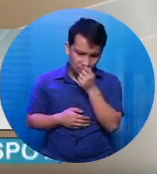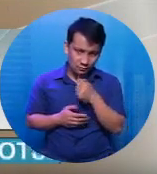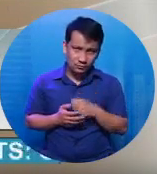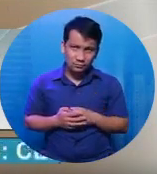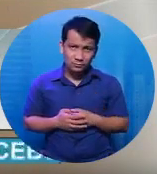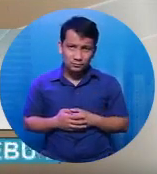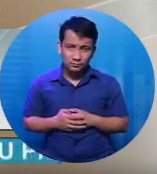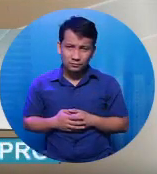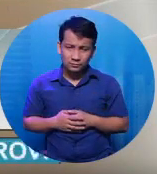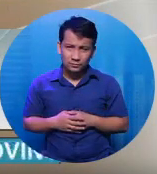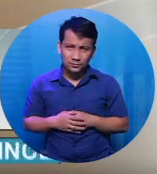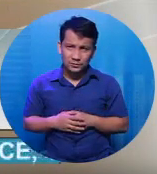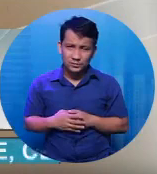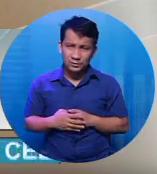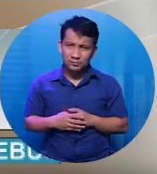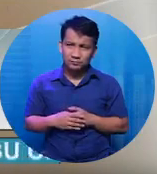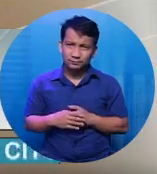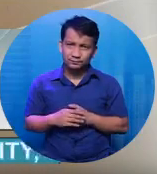Mr. de Guzman?